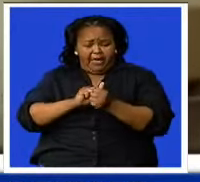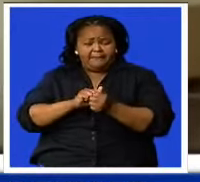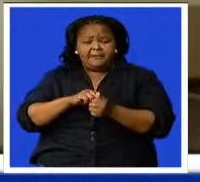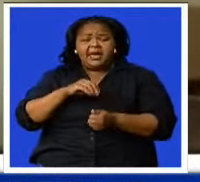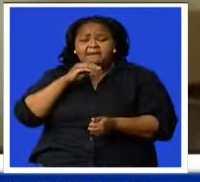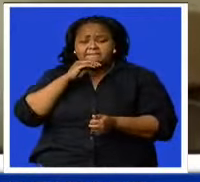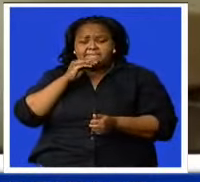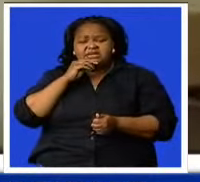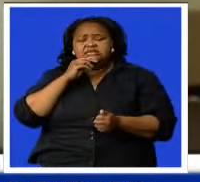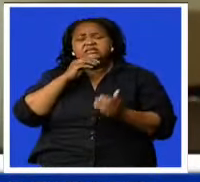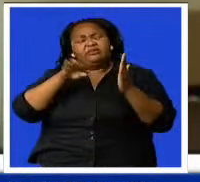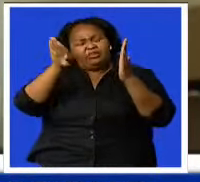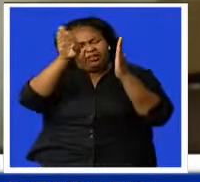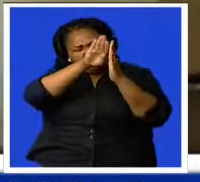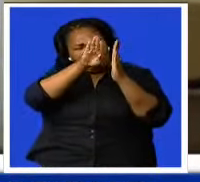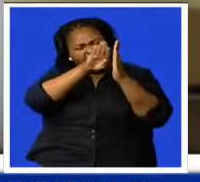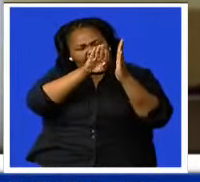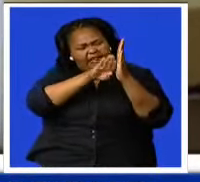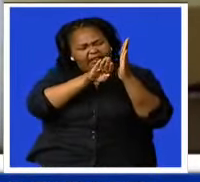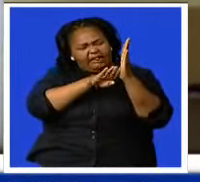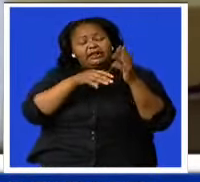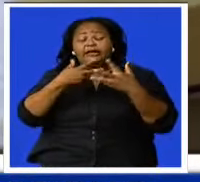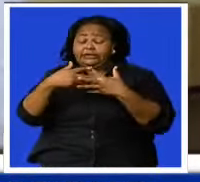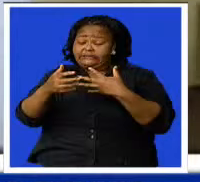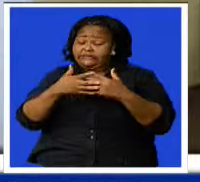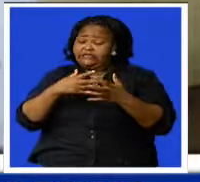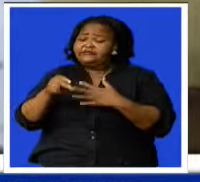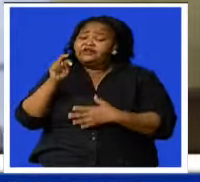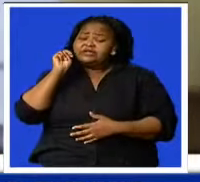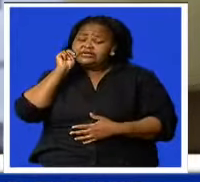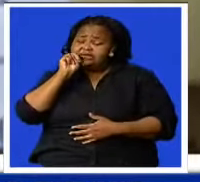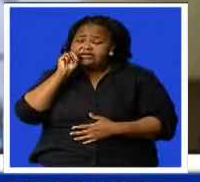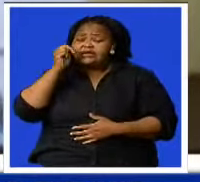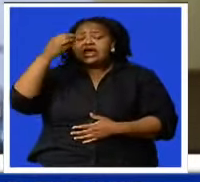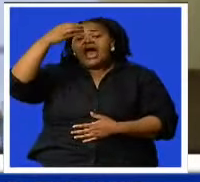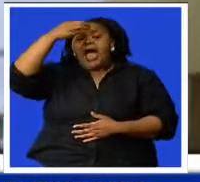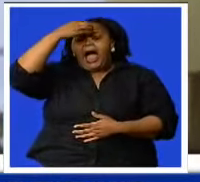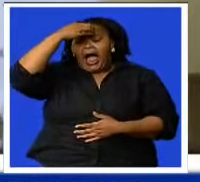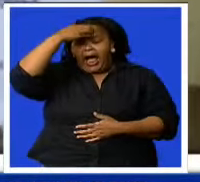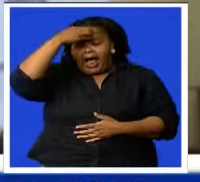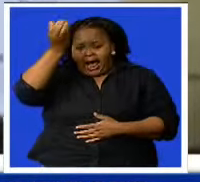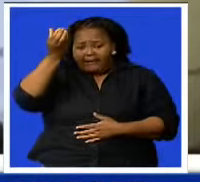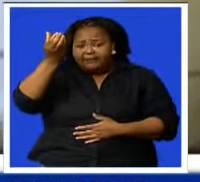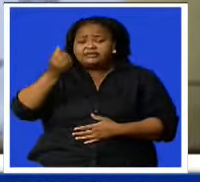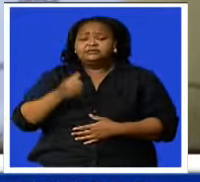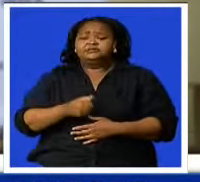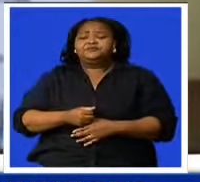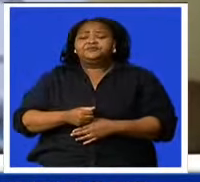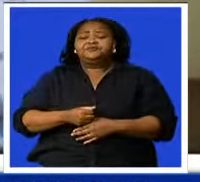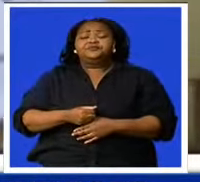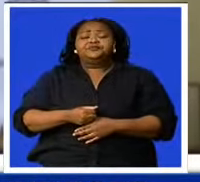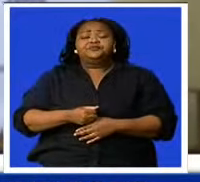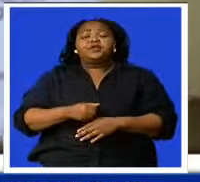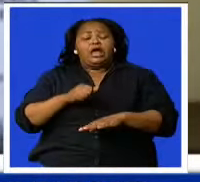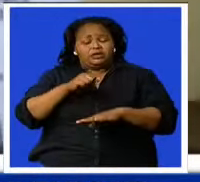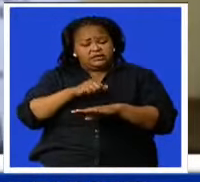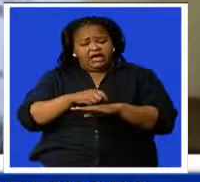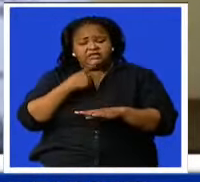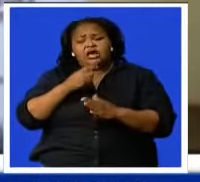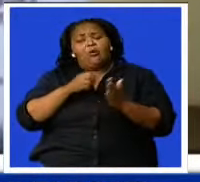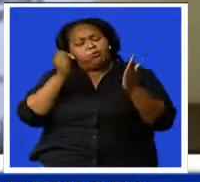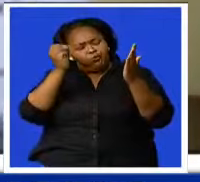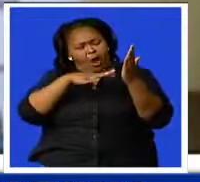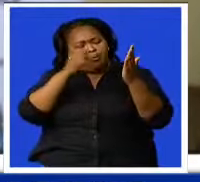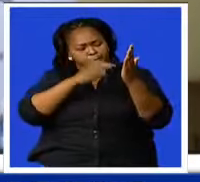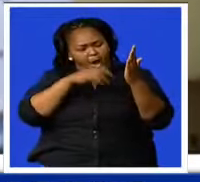lesengibalile nikhone ukuthi singuhulumende wembube sithi sesikufakile lokho